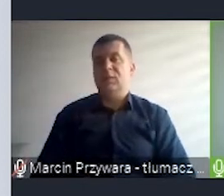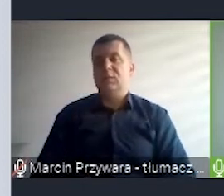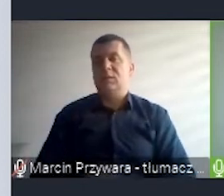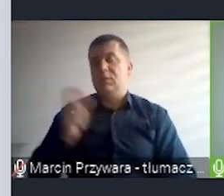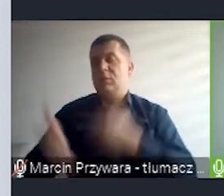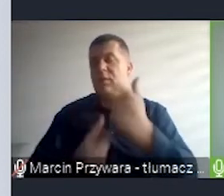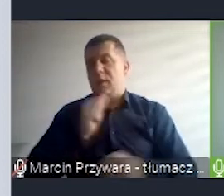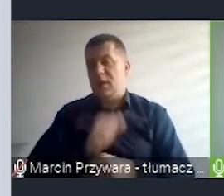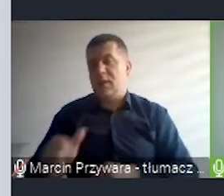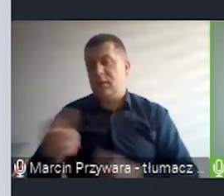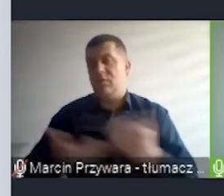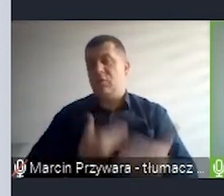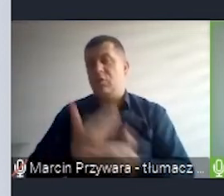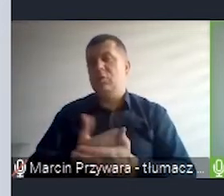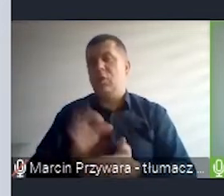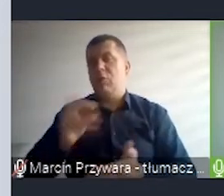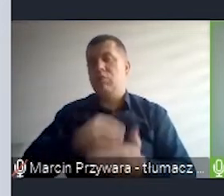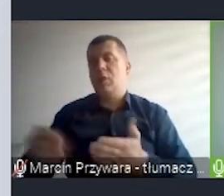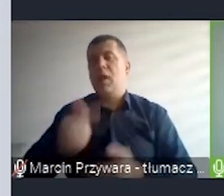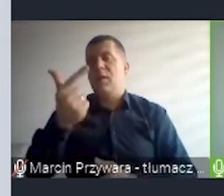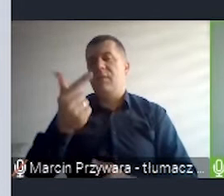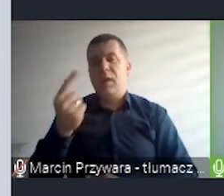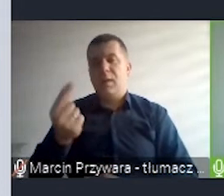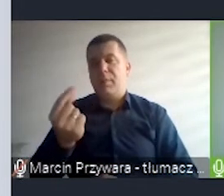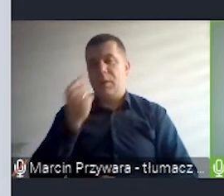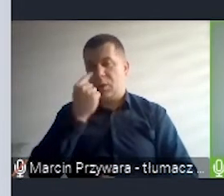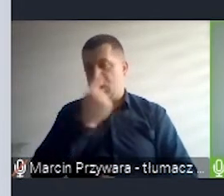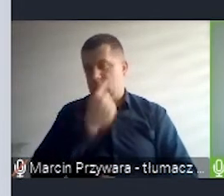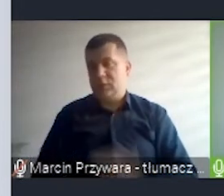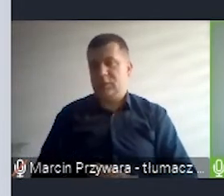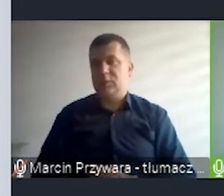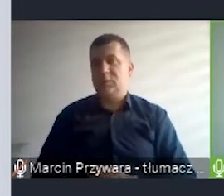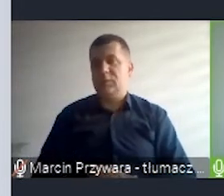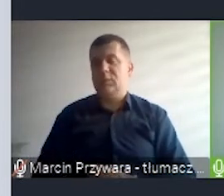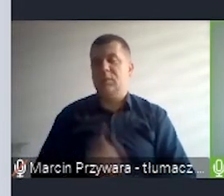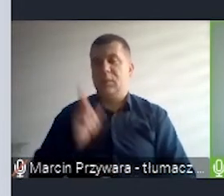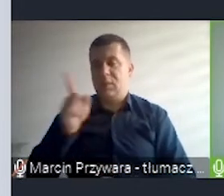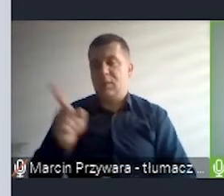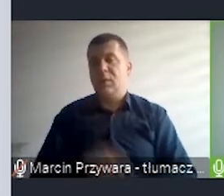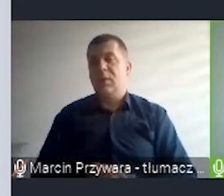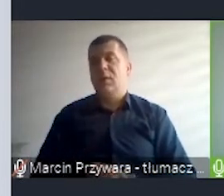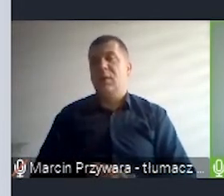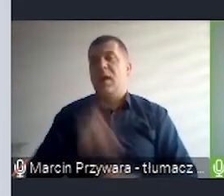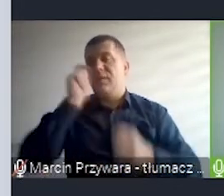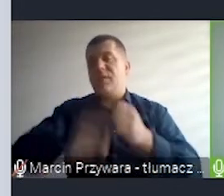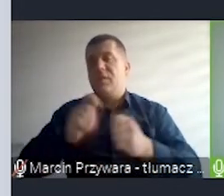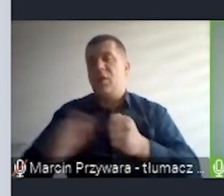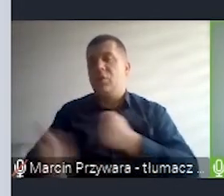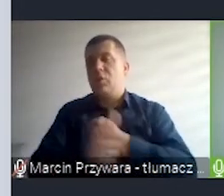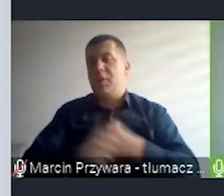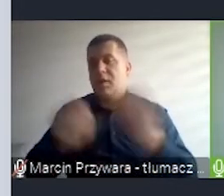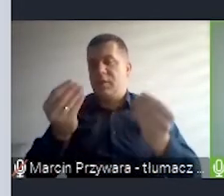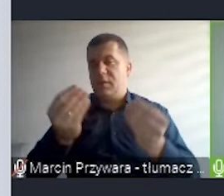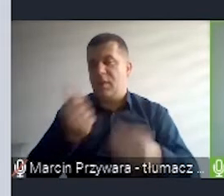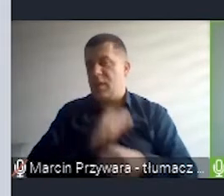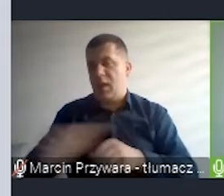stosowana jest przy wnioskach o płatność zasada dwóch par oczu, bo musi być, ale tam raczej weryfikacja dokumentów finansowych